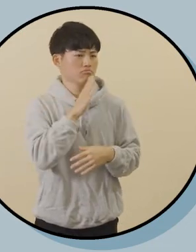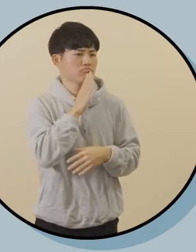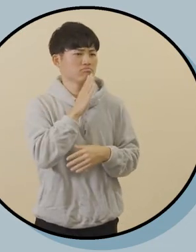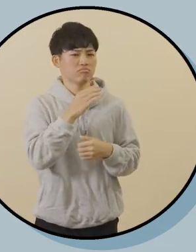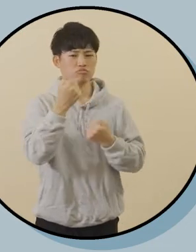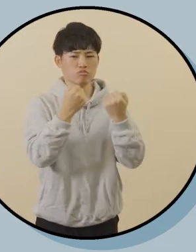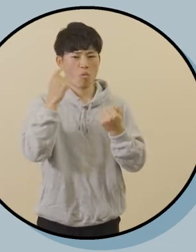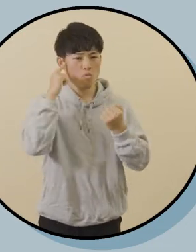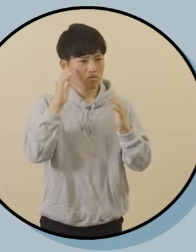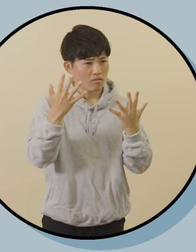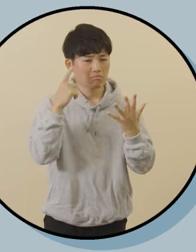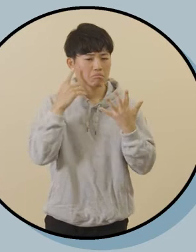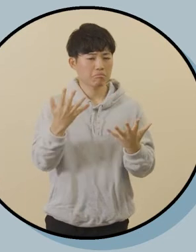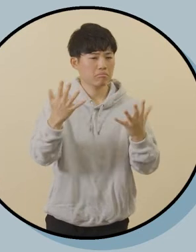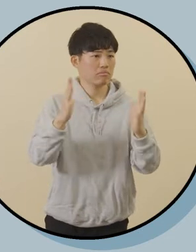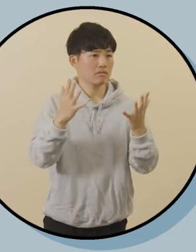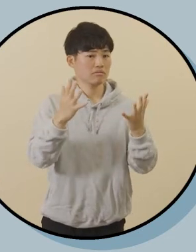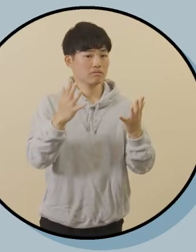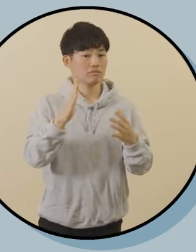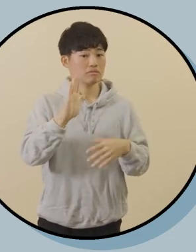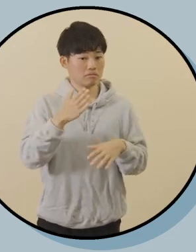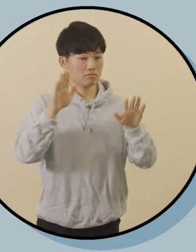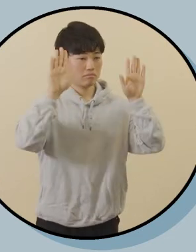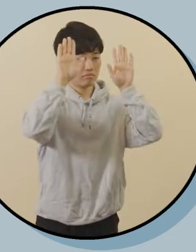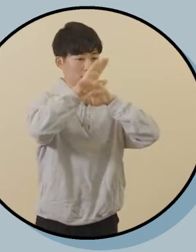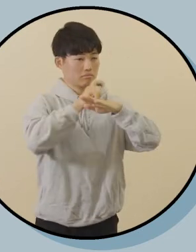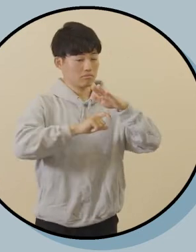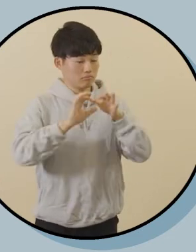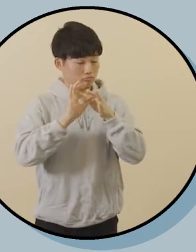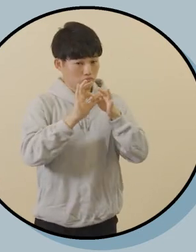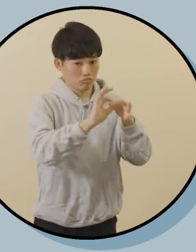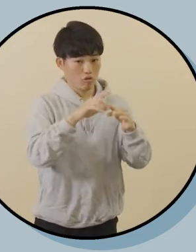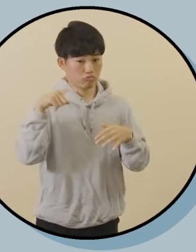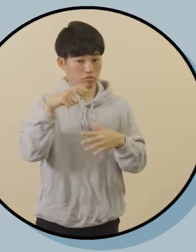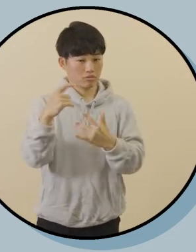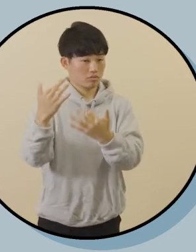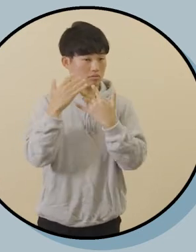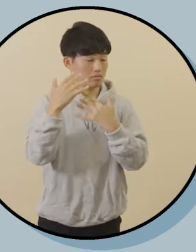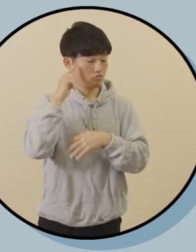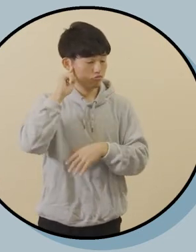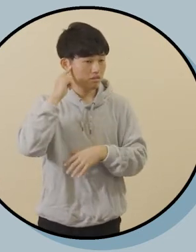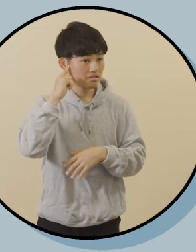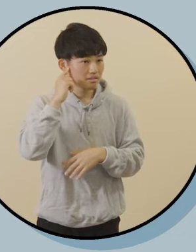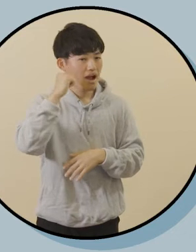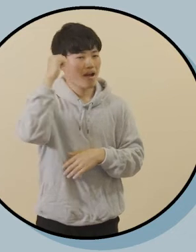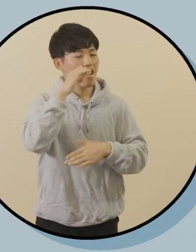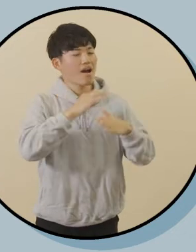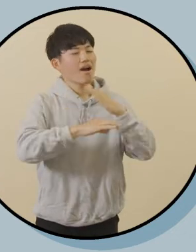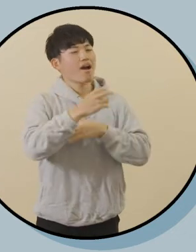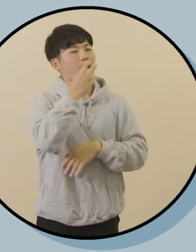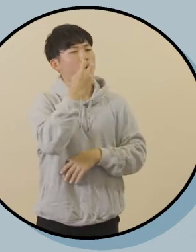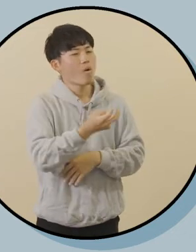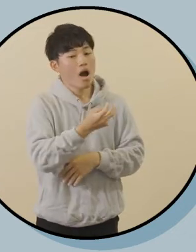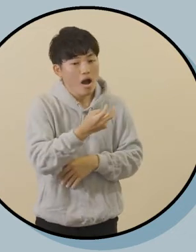でもノイズはないんだけど、もう一晩中虫鳴いてるし、やっと朝来たなと思ったらまた鳥の声もてた